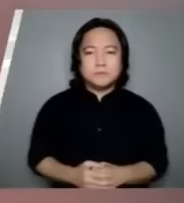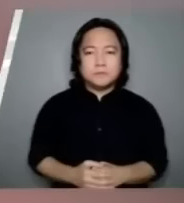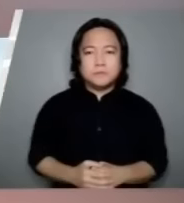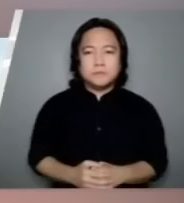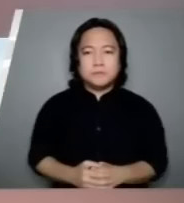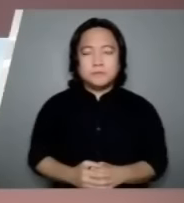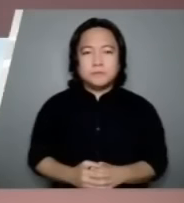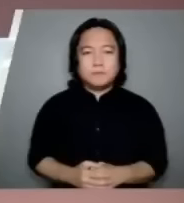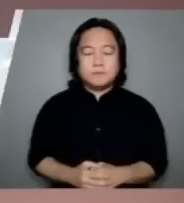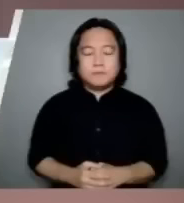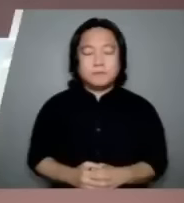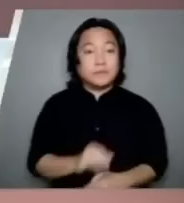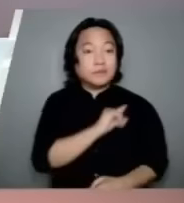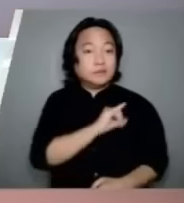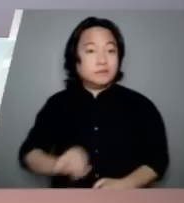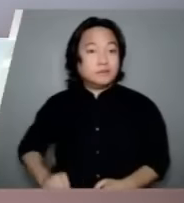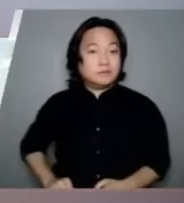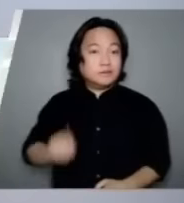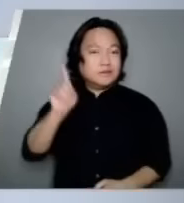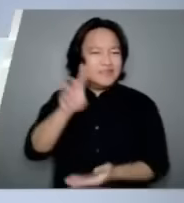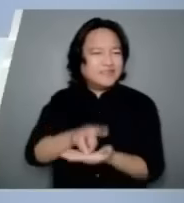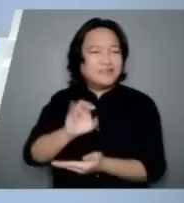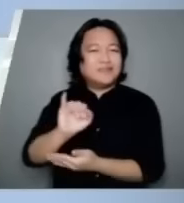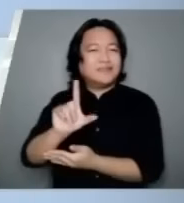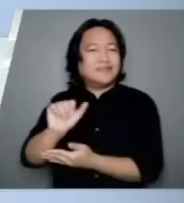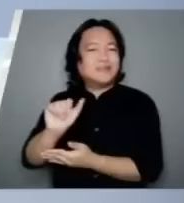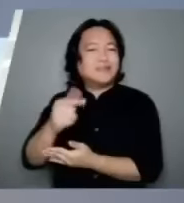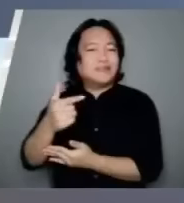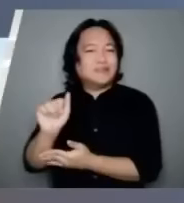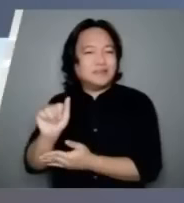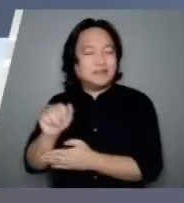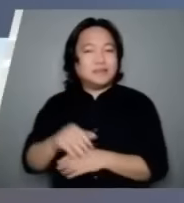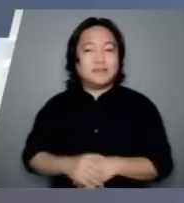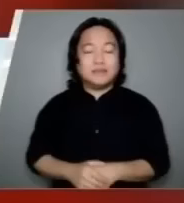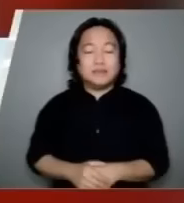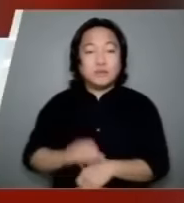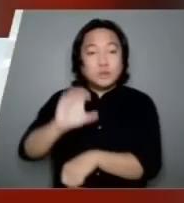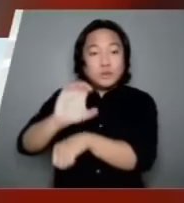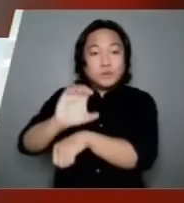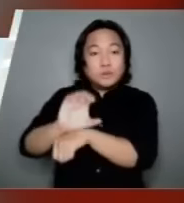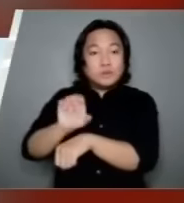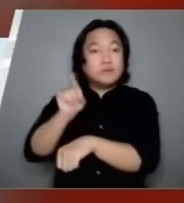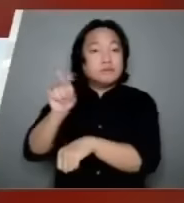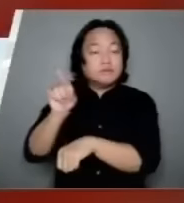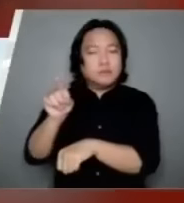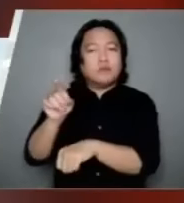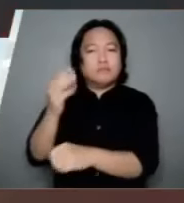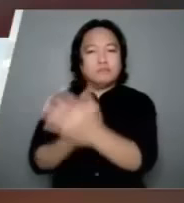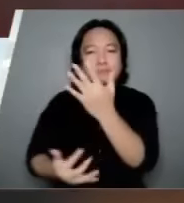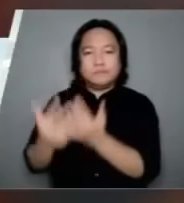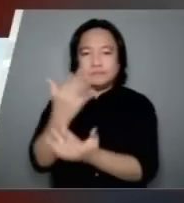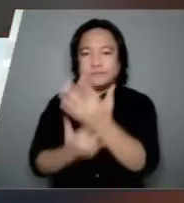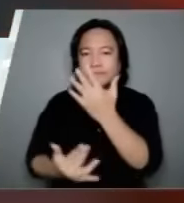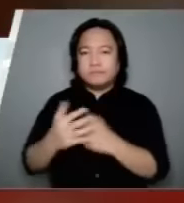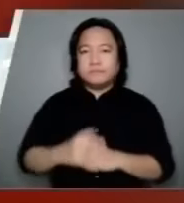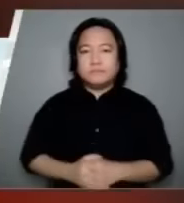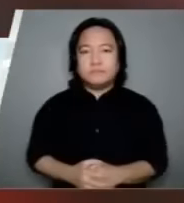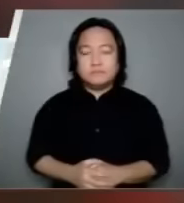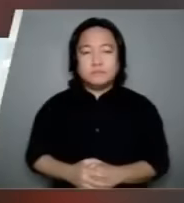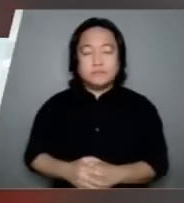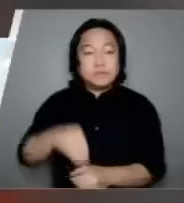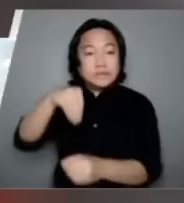Isabela naman, nasunog ang Heritage Church ng St. Ferdinand Parish. Natupo ang ilang gamit sa loob na tulad ng